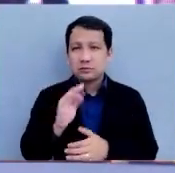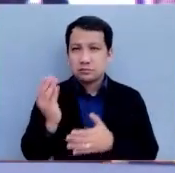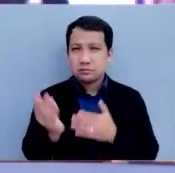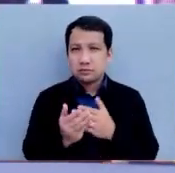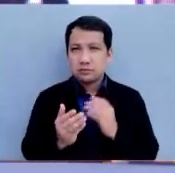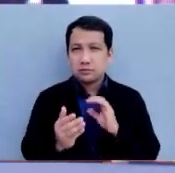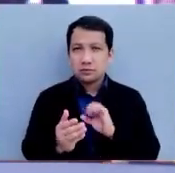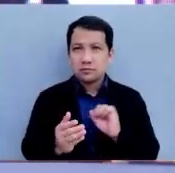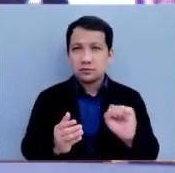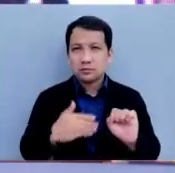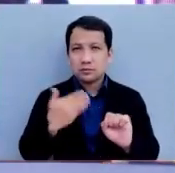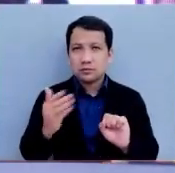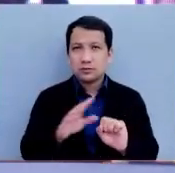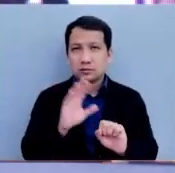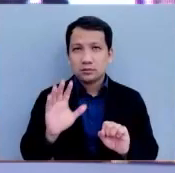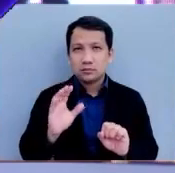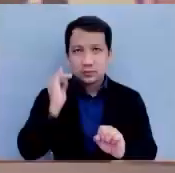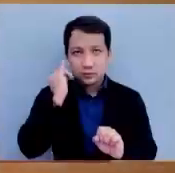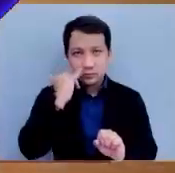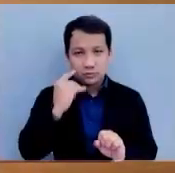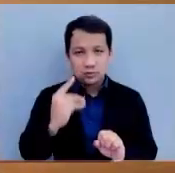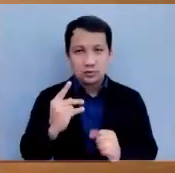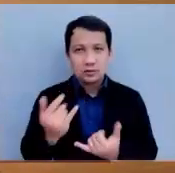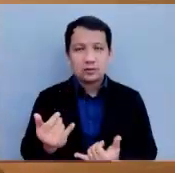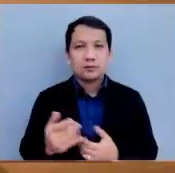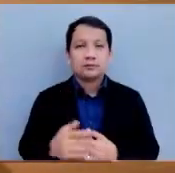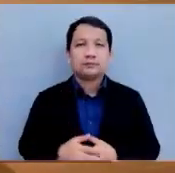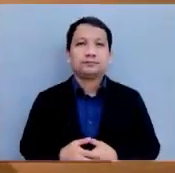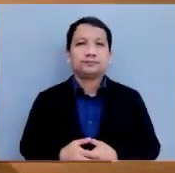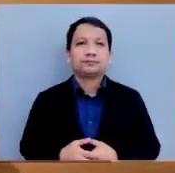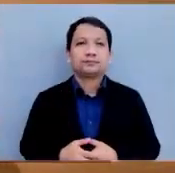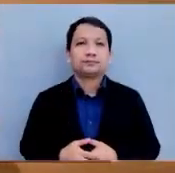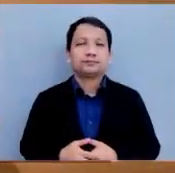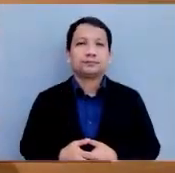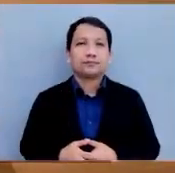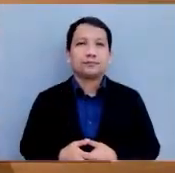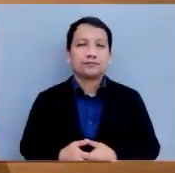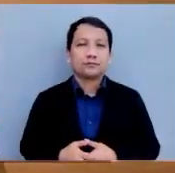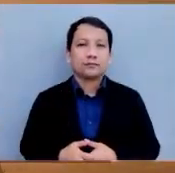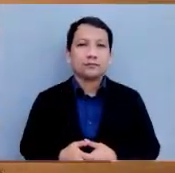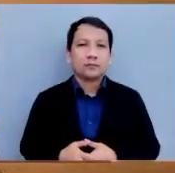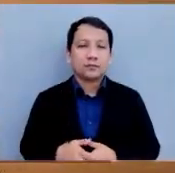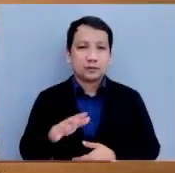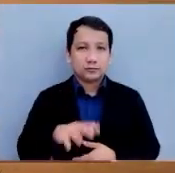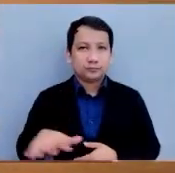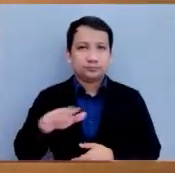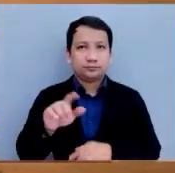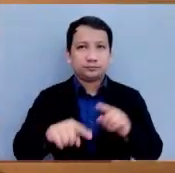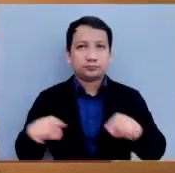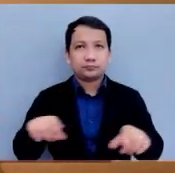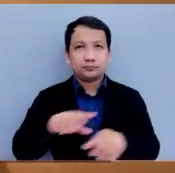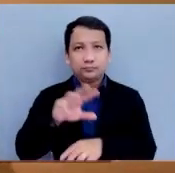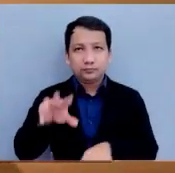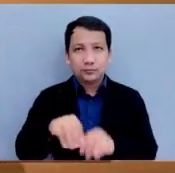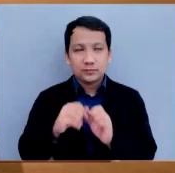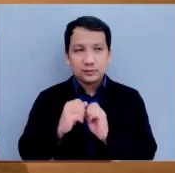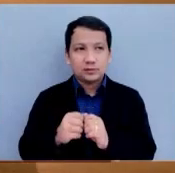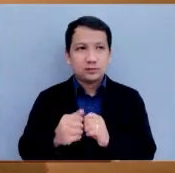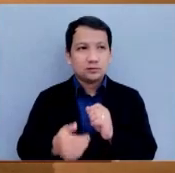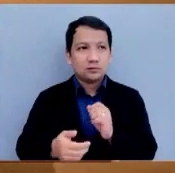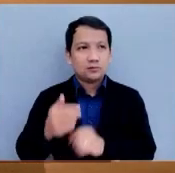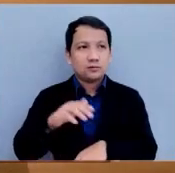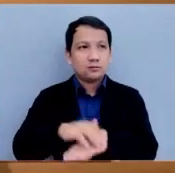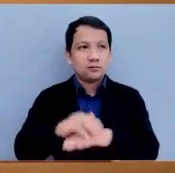Nasa frontline balitang iyan si Justin Punsala. Unscrupulous law enforcers and others involved in the highly